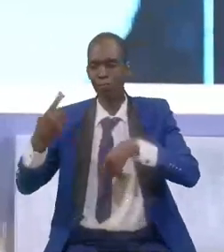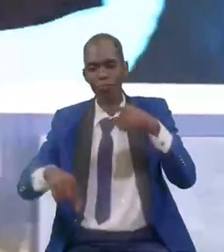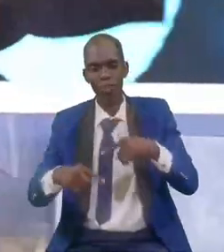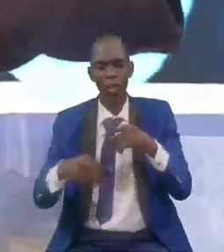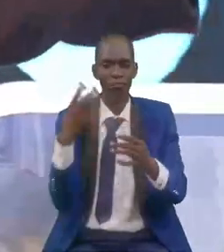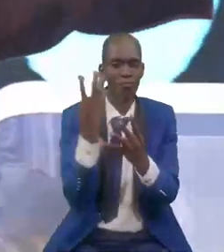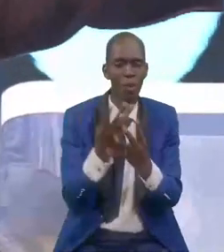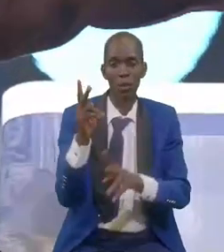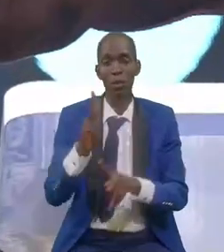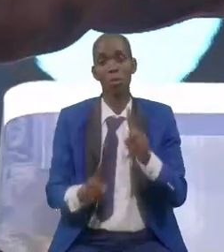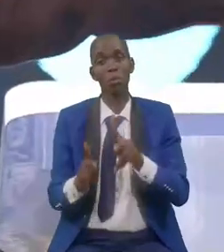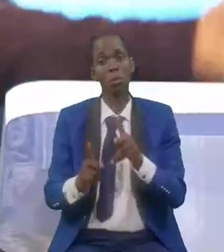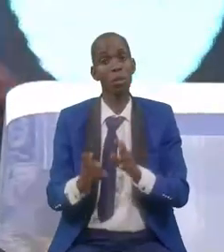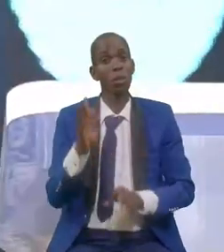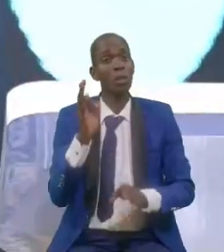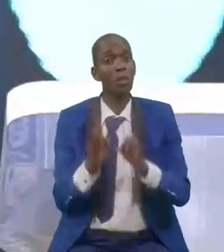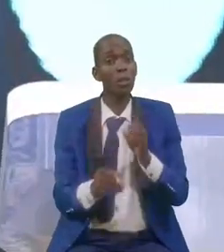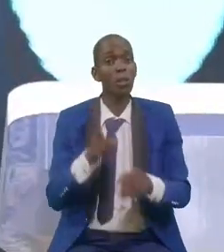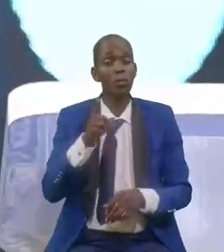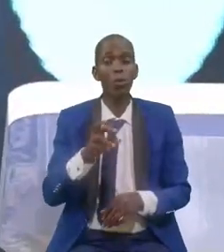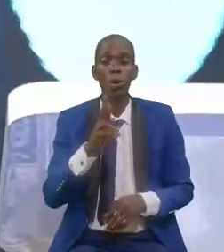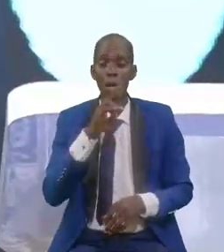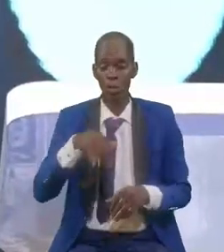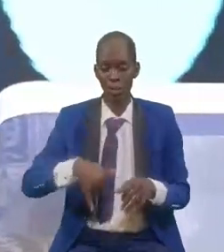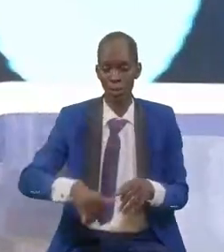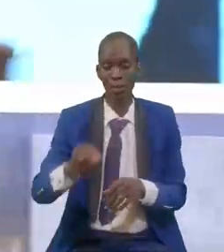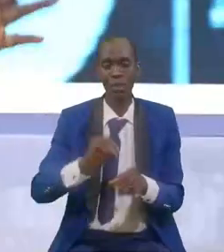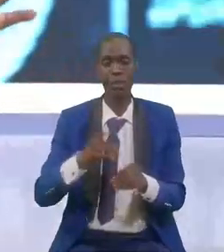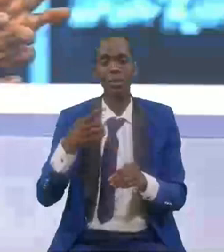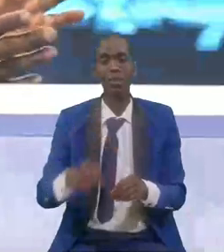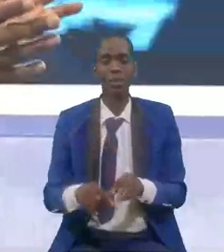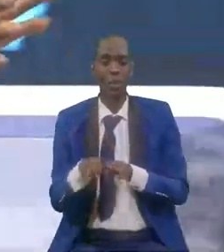Si tu es dans ce mode de vie, de vengeance.